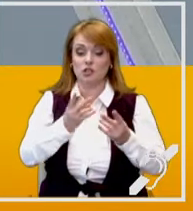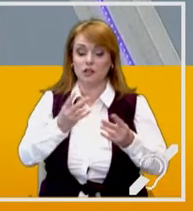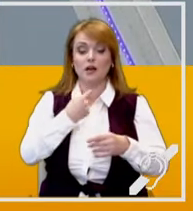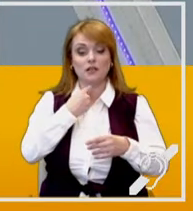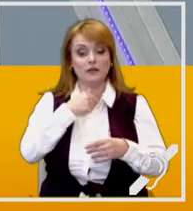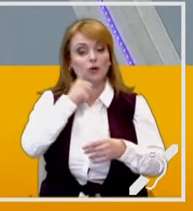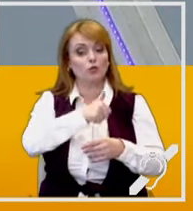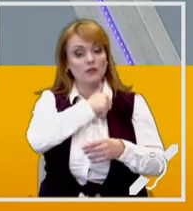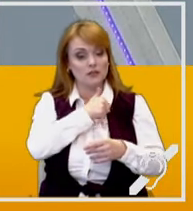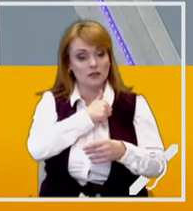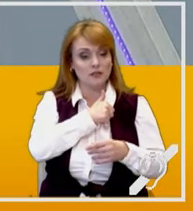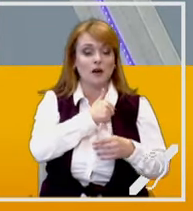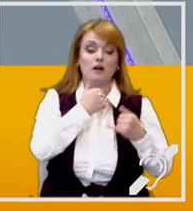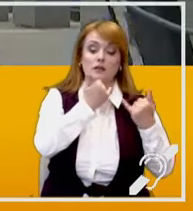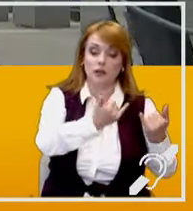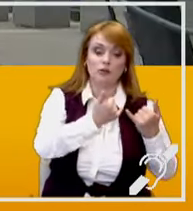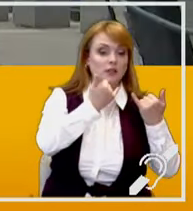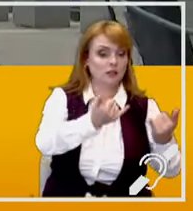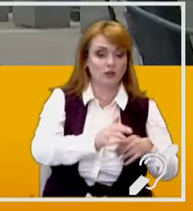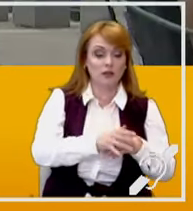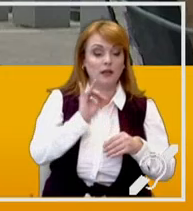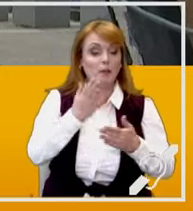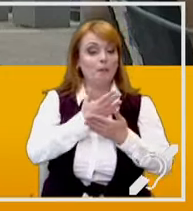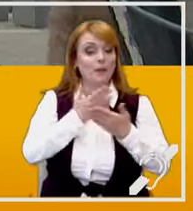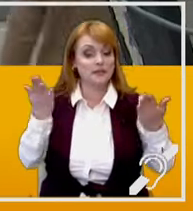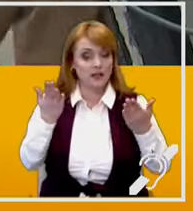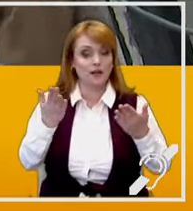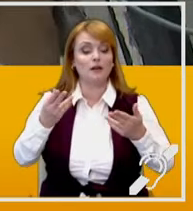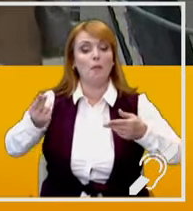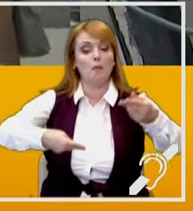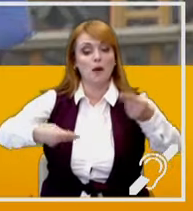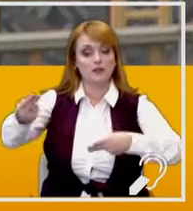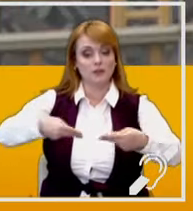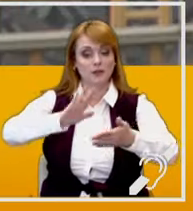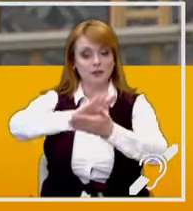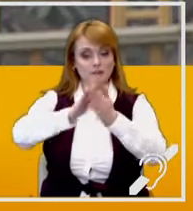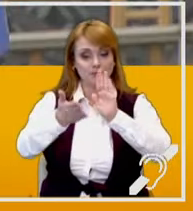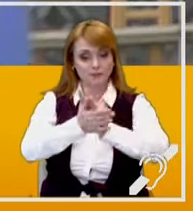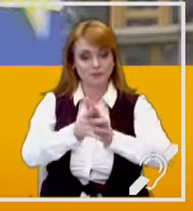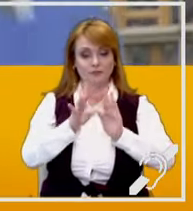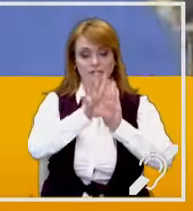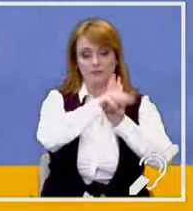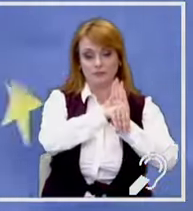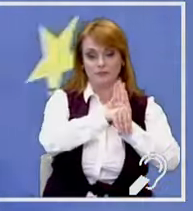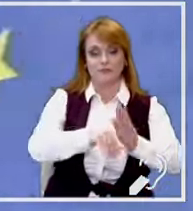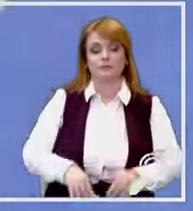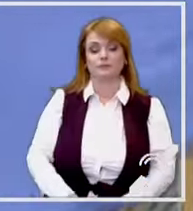Parlamentul European să ofere acordul său. Ultimul pas este semnarea și ratificarea tratatului de aderare.